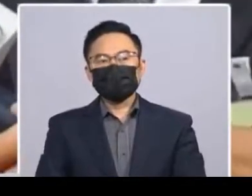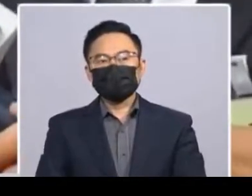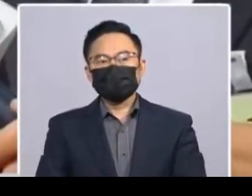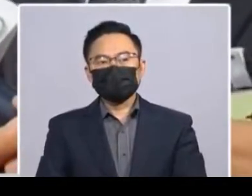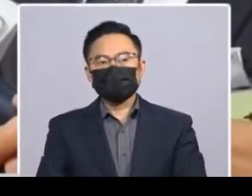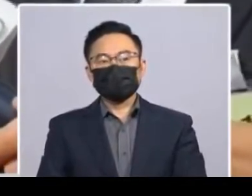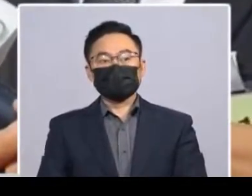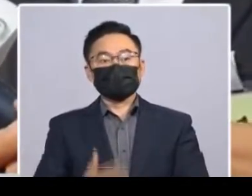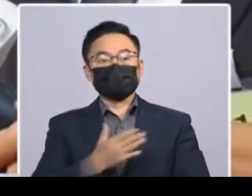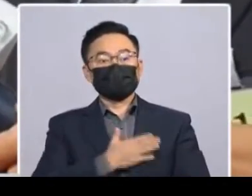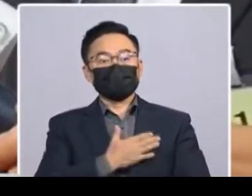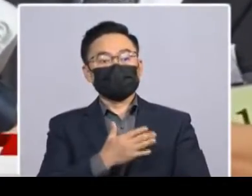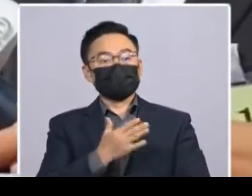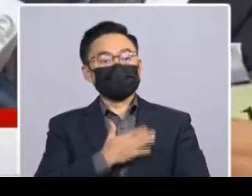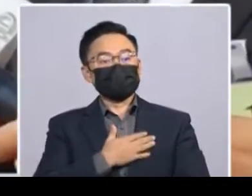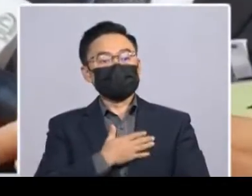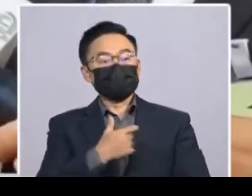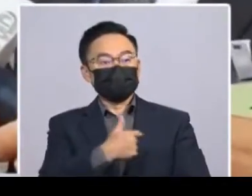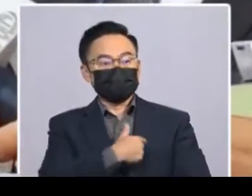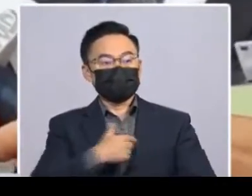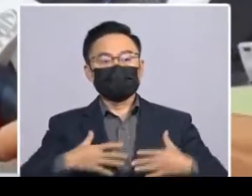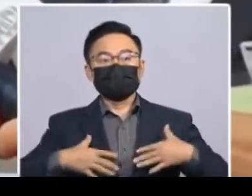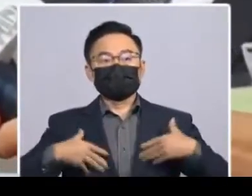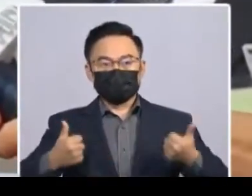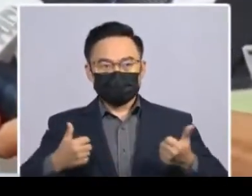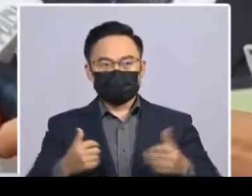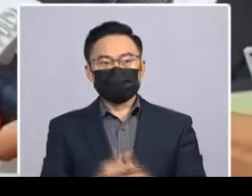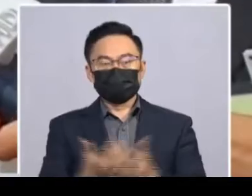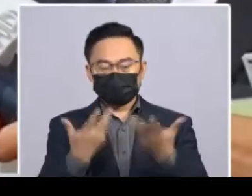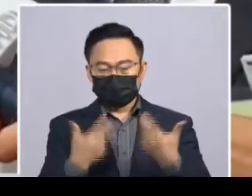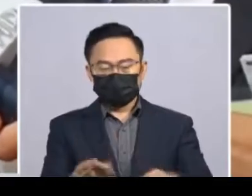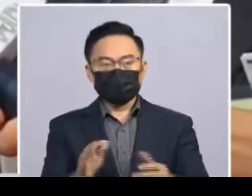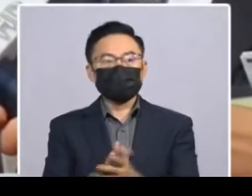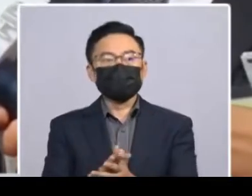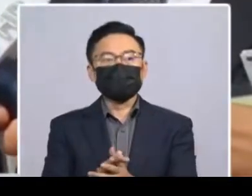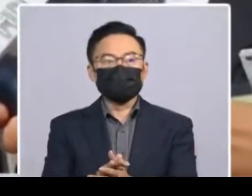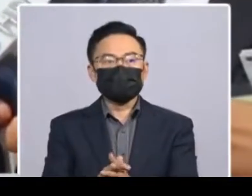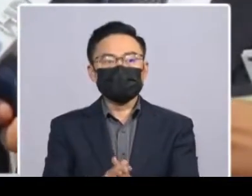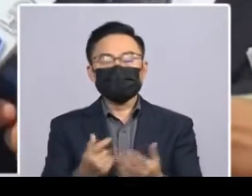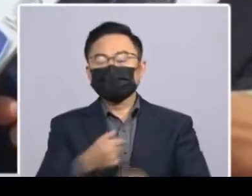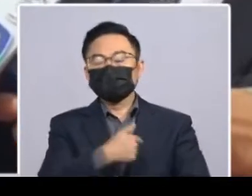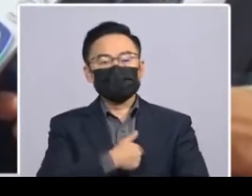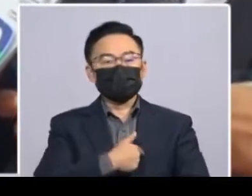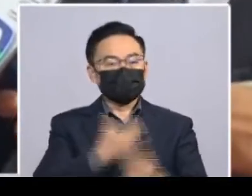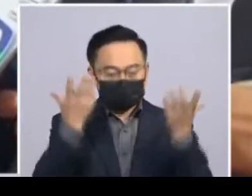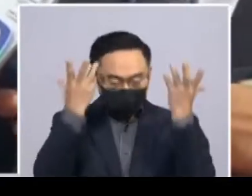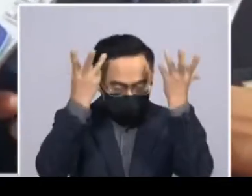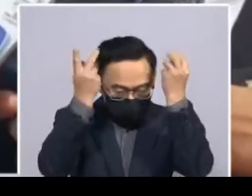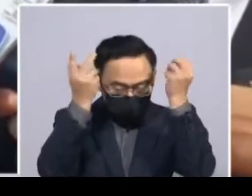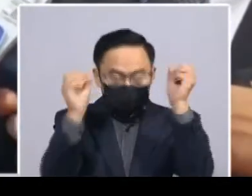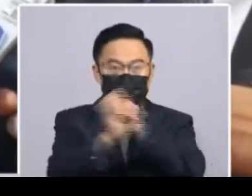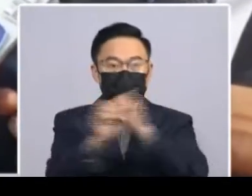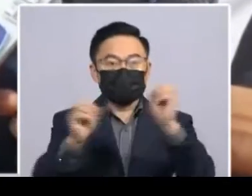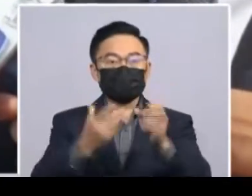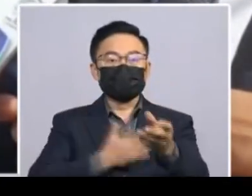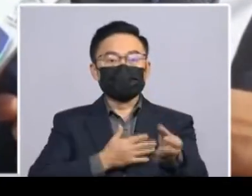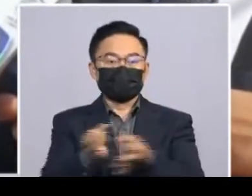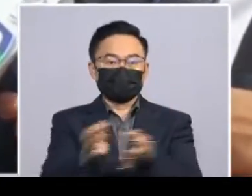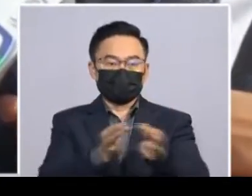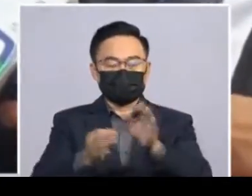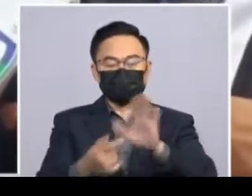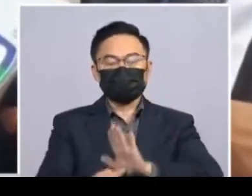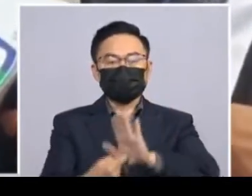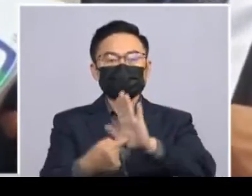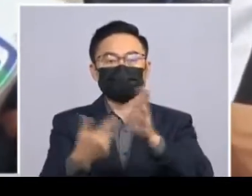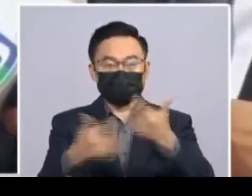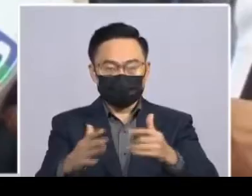มีความสบายใจขึ้นไหมครับ สบายใจเดี๋ยวไปเตะบอลแล้วไม่มีอะไรแล้วหมดความกังวลแล้วก็เราทำหน้าที่ได้ดีสุดแล้วก็เมื่อได้โอกาสสู้ค